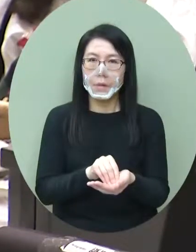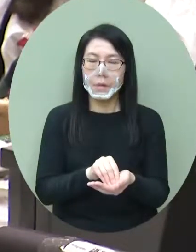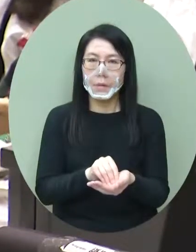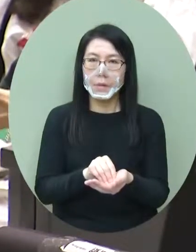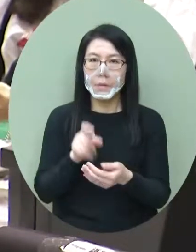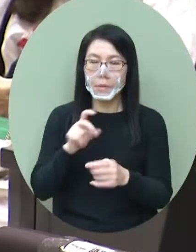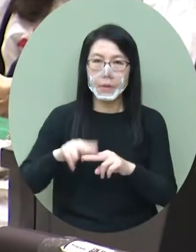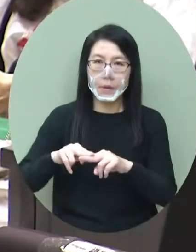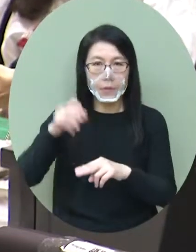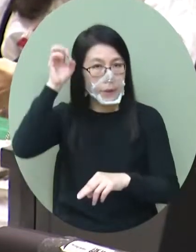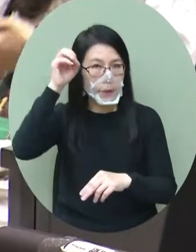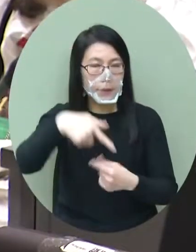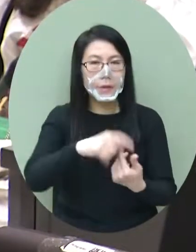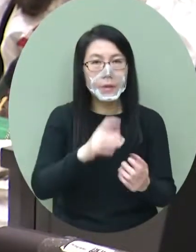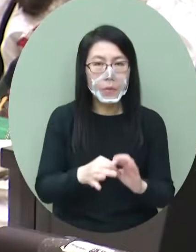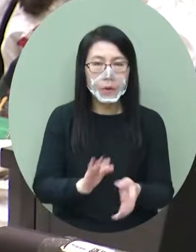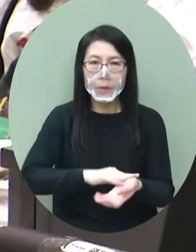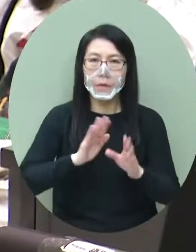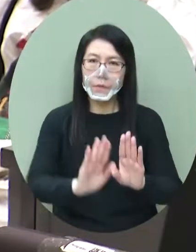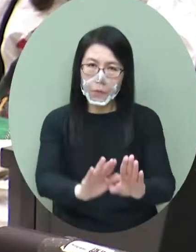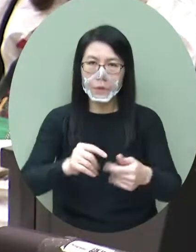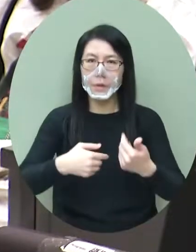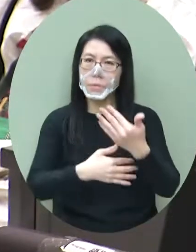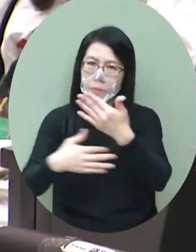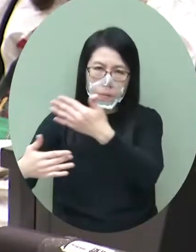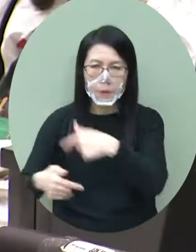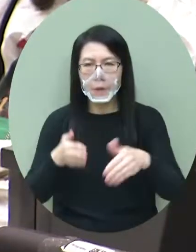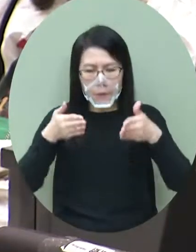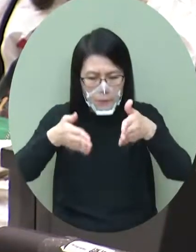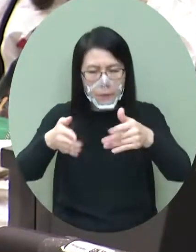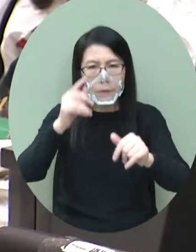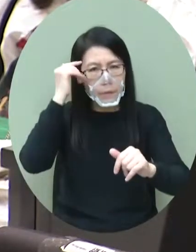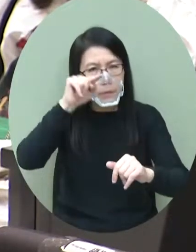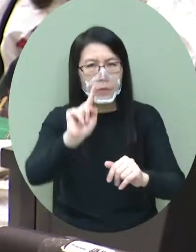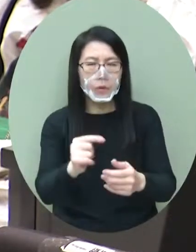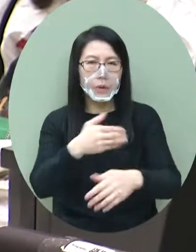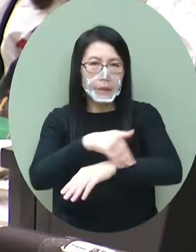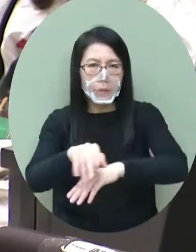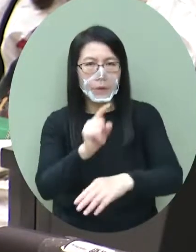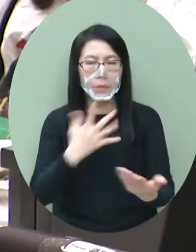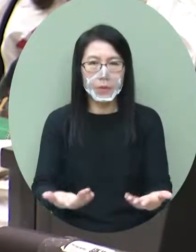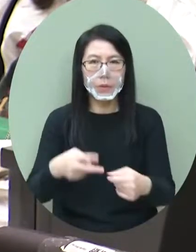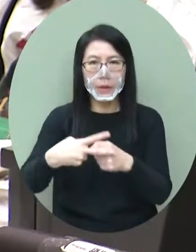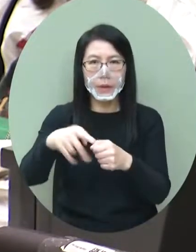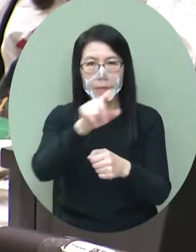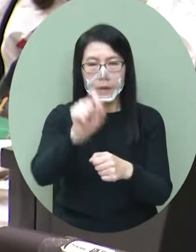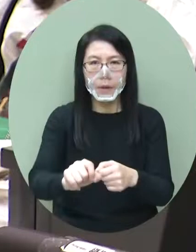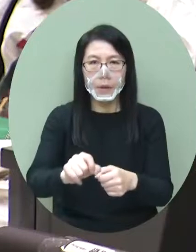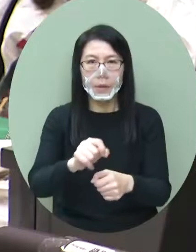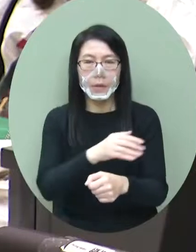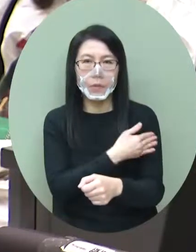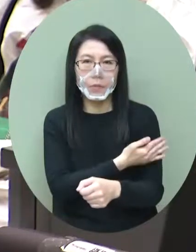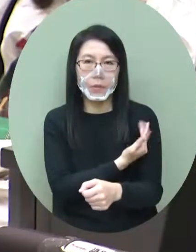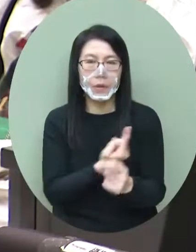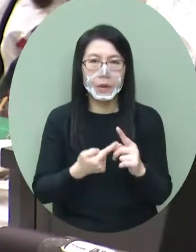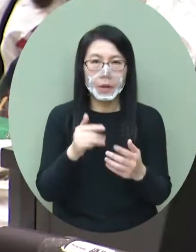体时间表和路线图？第二个问题是，公务员目前还有多少人在居家办公？如